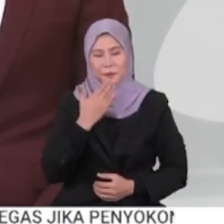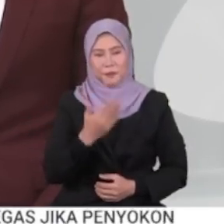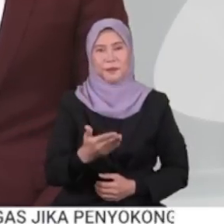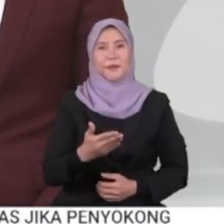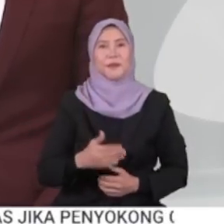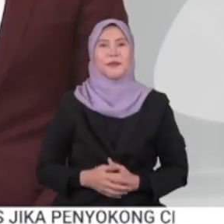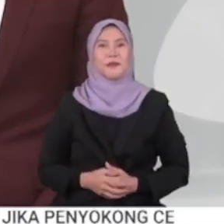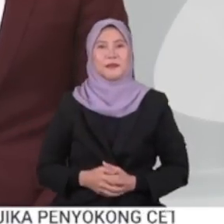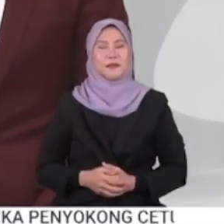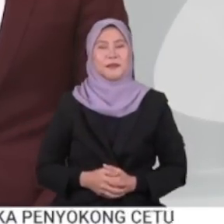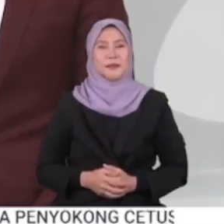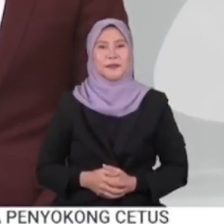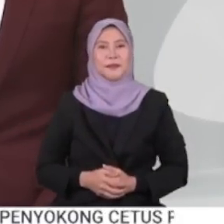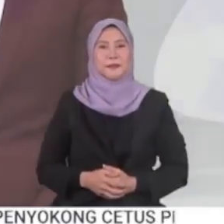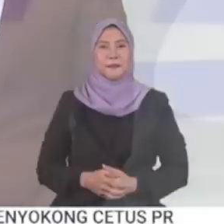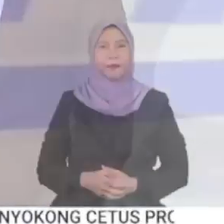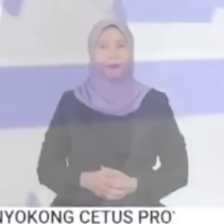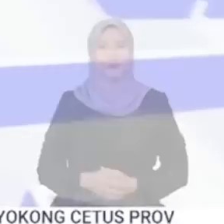kasih, Ahna.